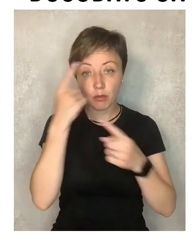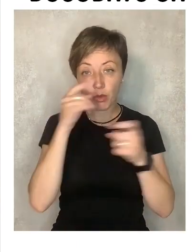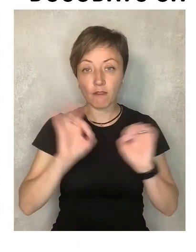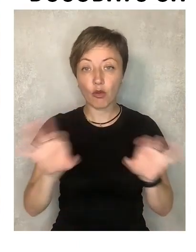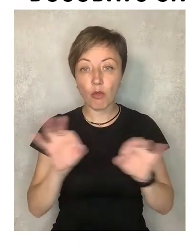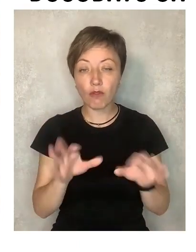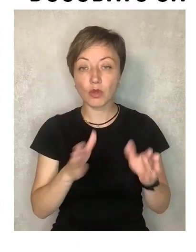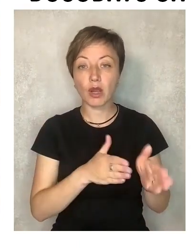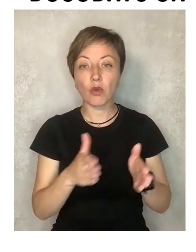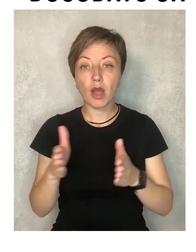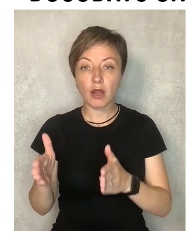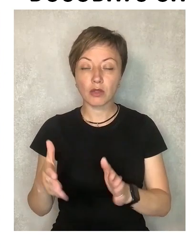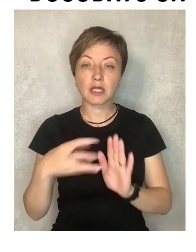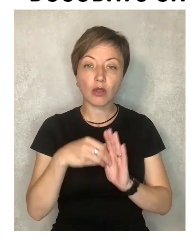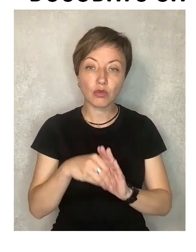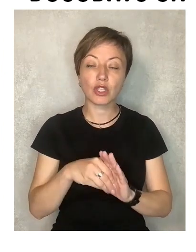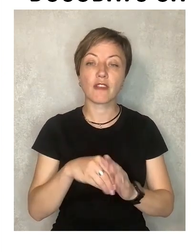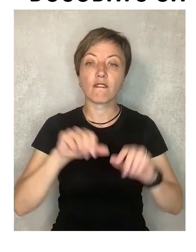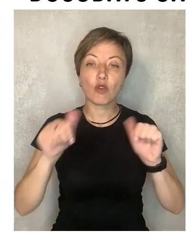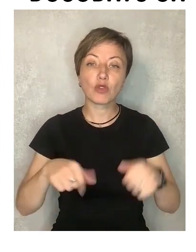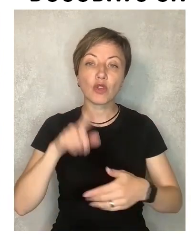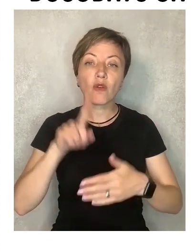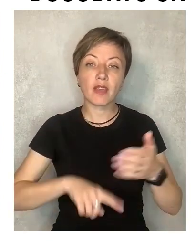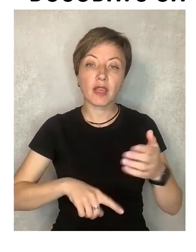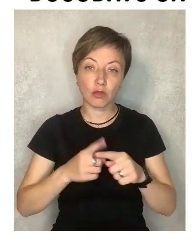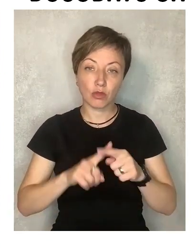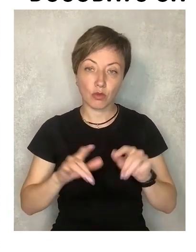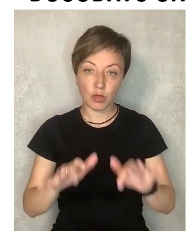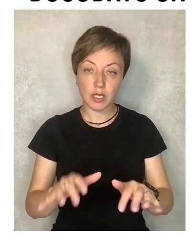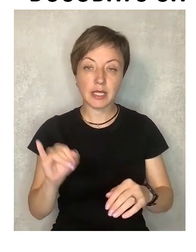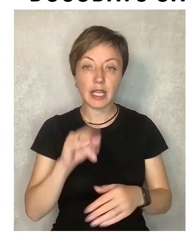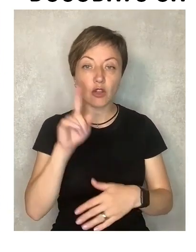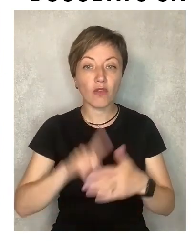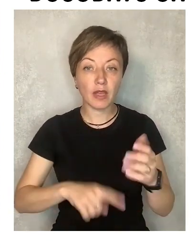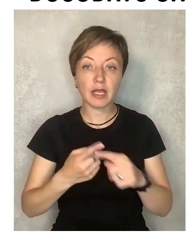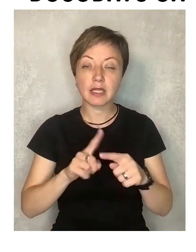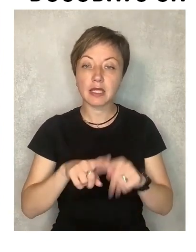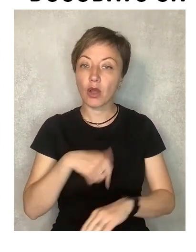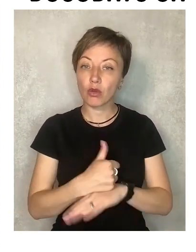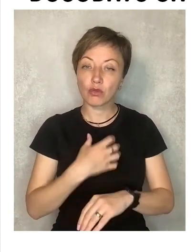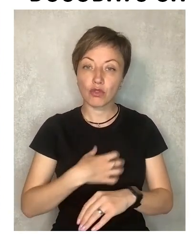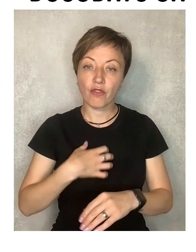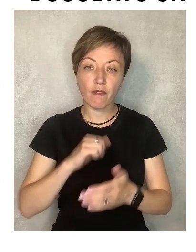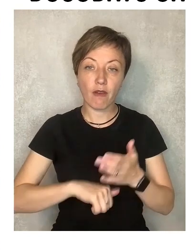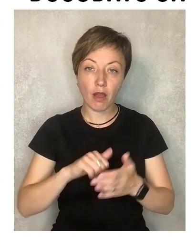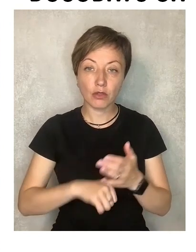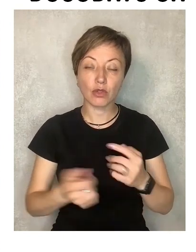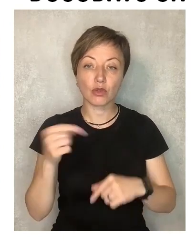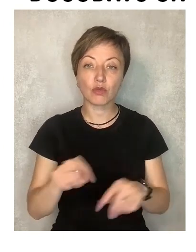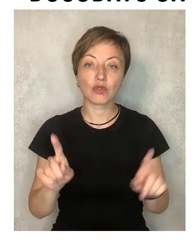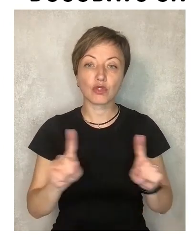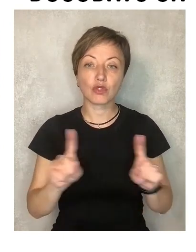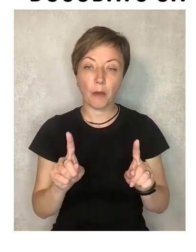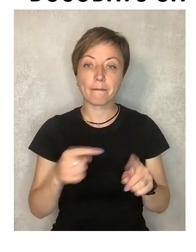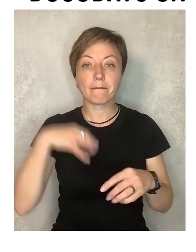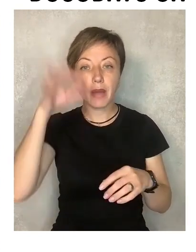регулярного залучення формується довіра до цього процесу. І довіра – це ключовий фактор, тому що ми пам'ятаємо,